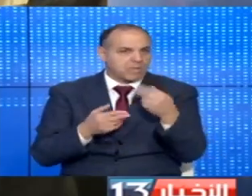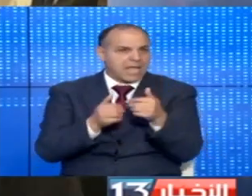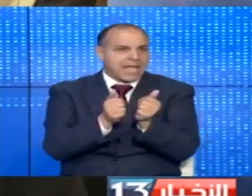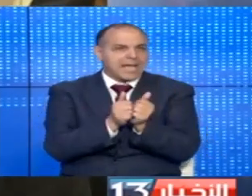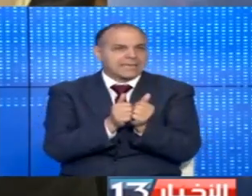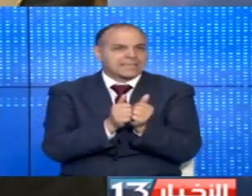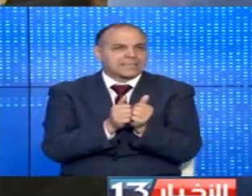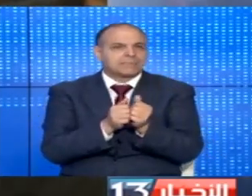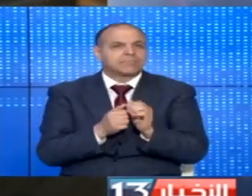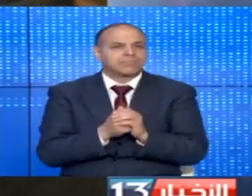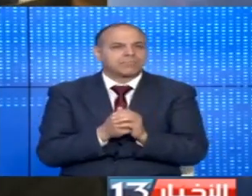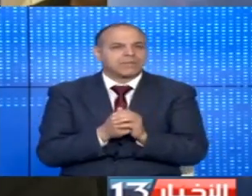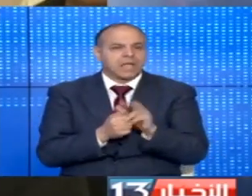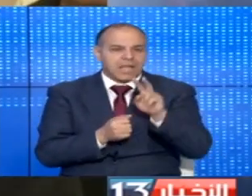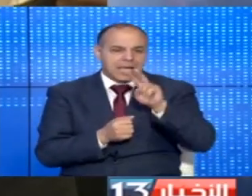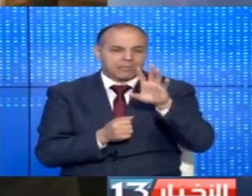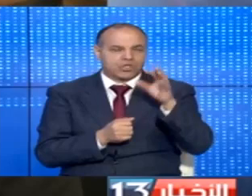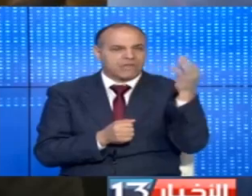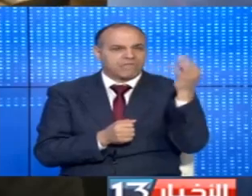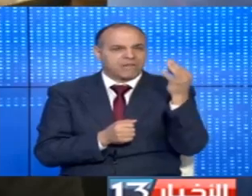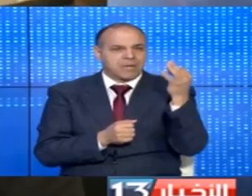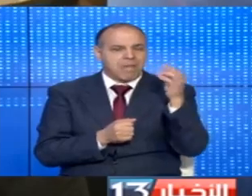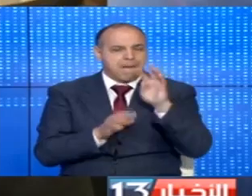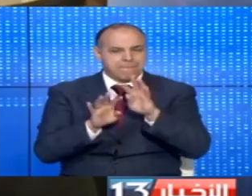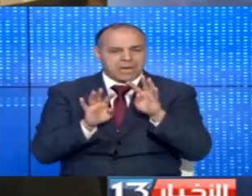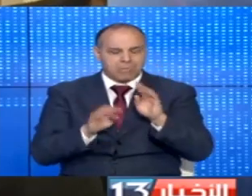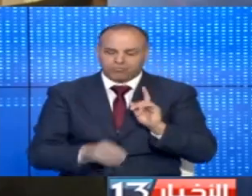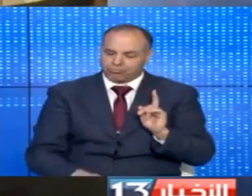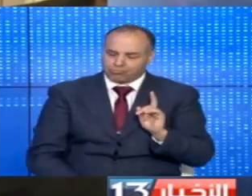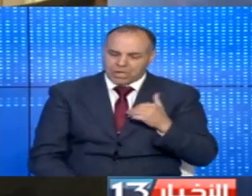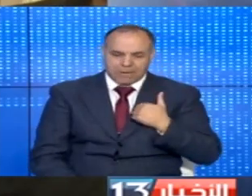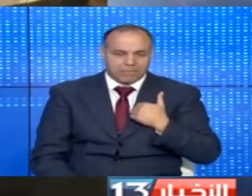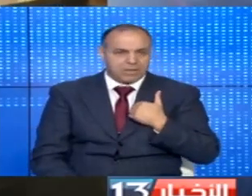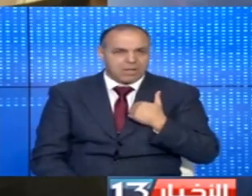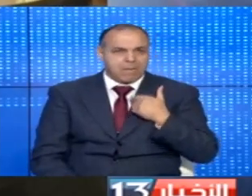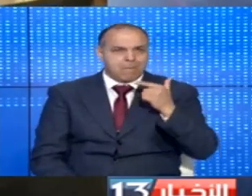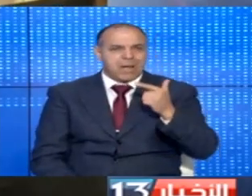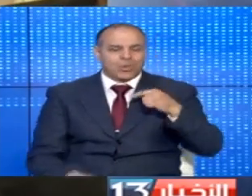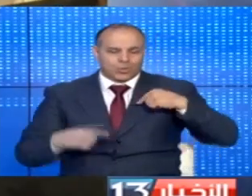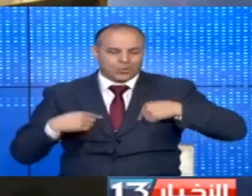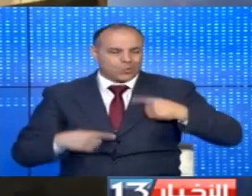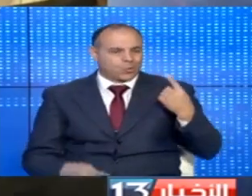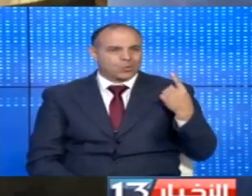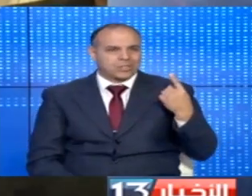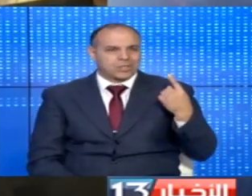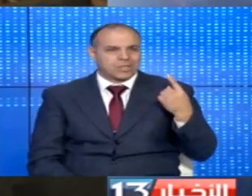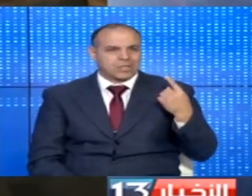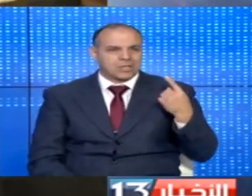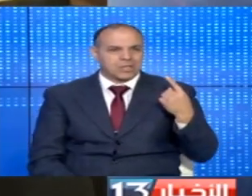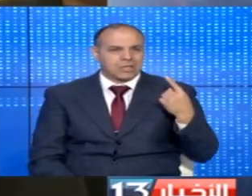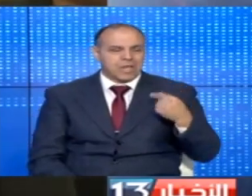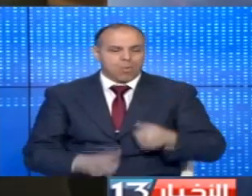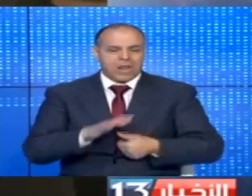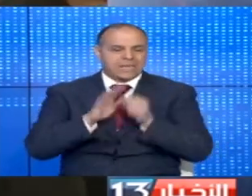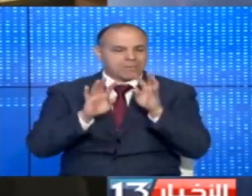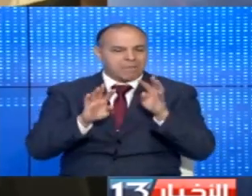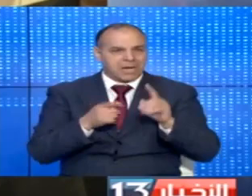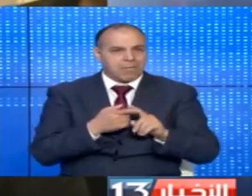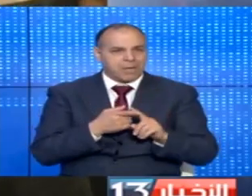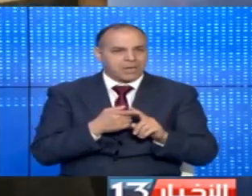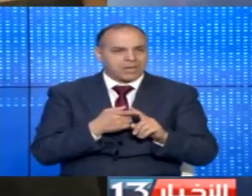ياخذ خمسه وعشرين في المائه من البرلمان وبعد ياخذ رئيس الحكومه رئيس رئيس البرلمان